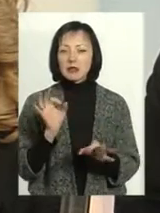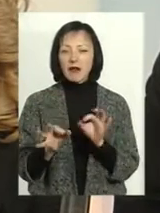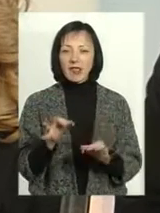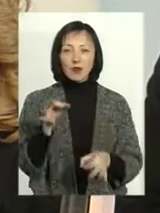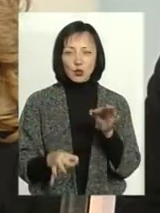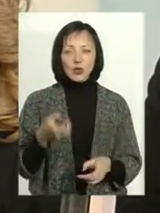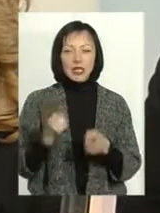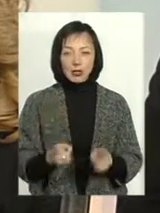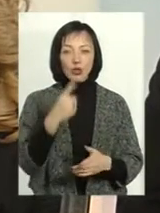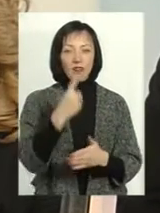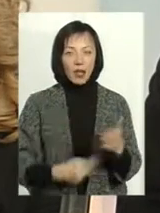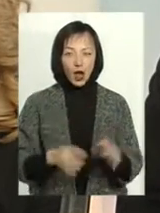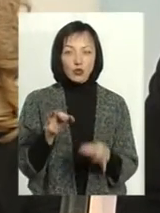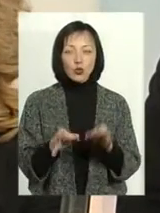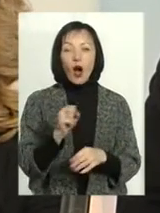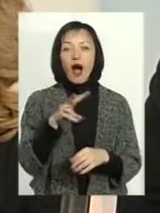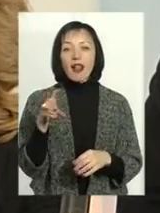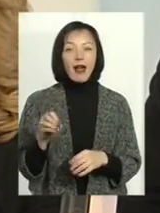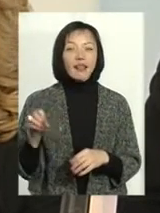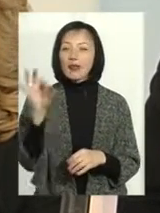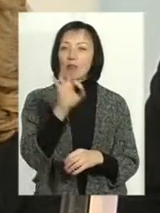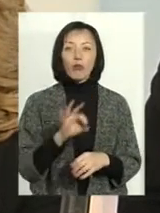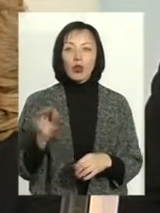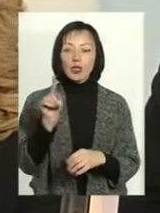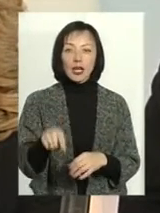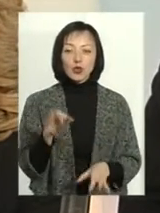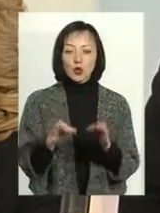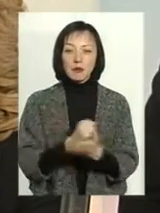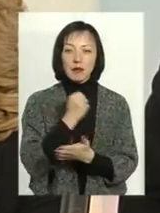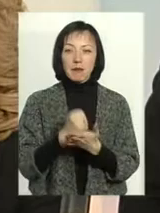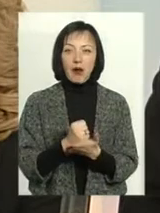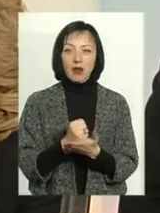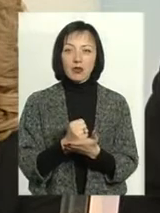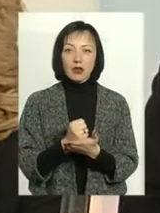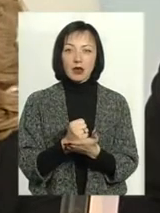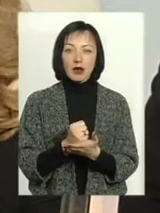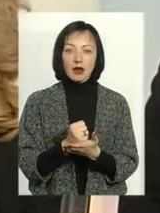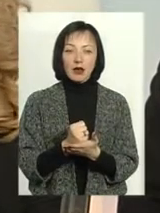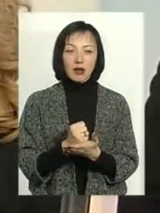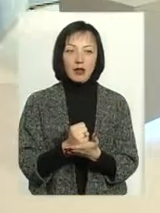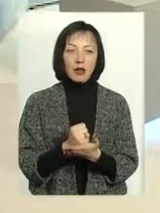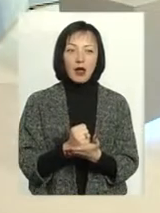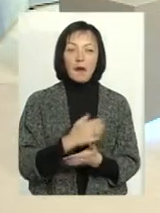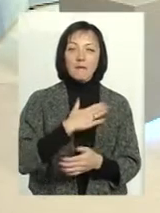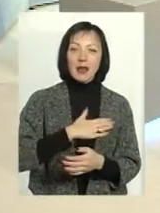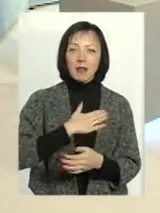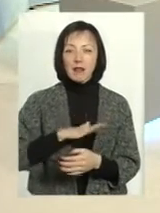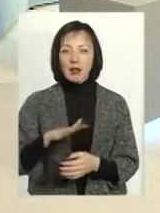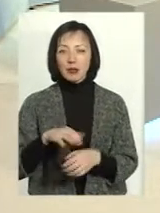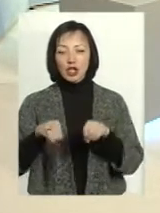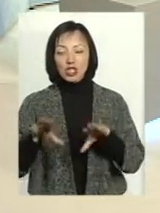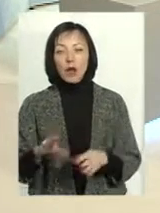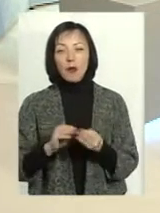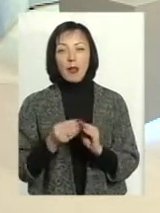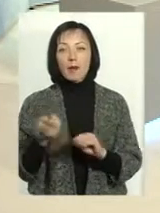суду. Дійсно, люди довіряють суду, але мова не в тому, що суди приймають приємні чи неприємні рішення, а проблема в